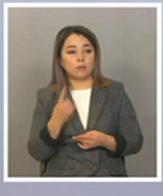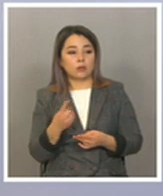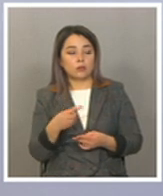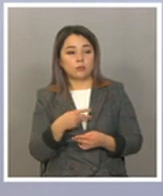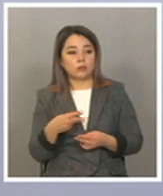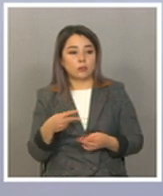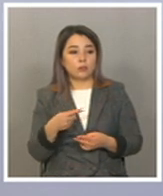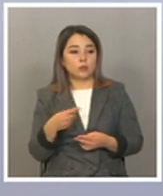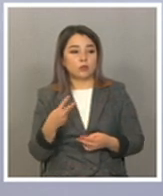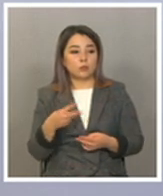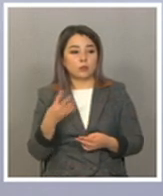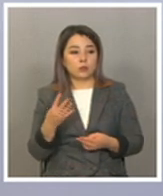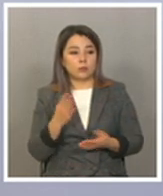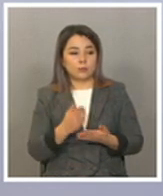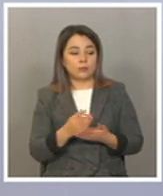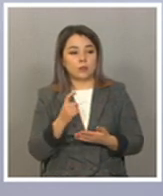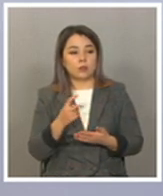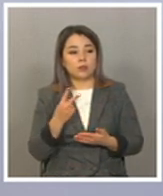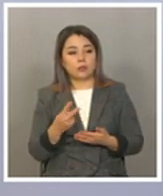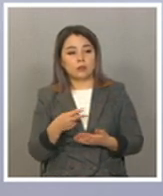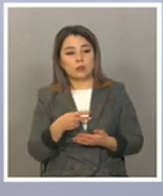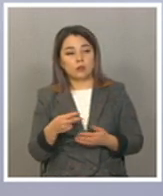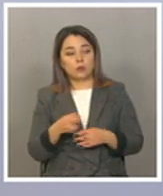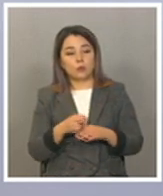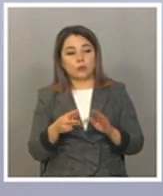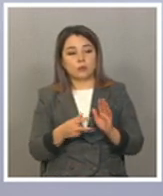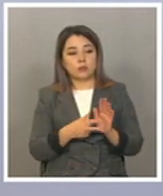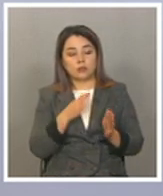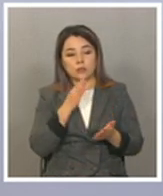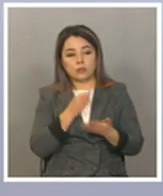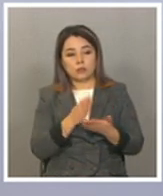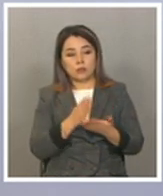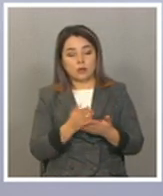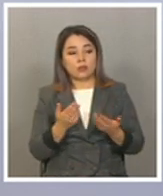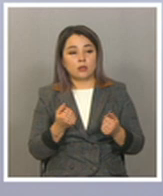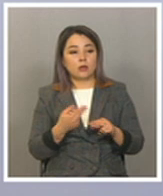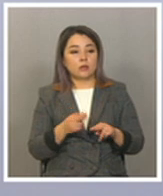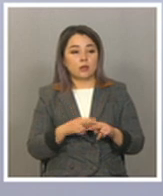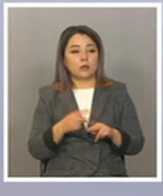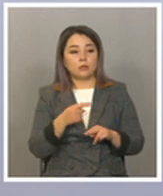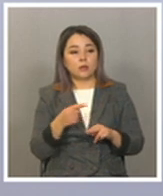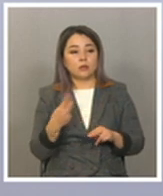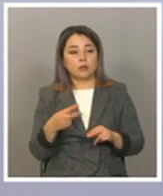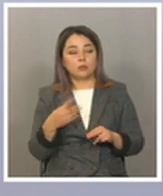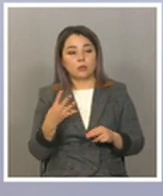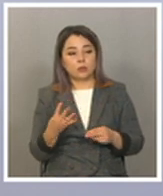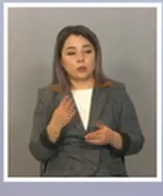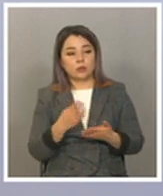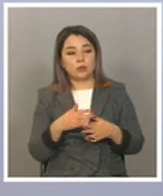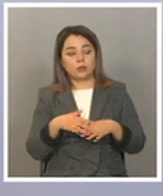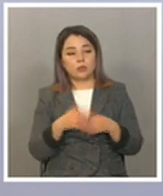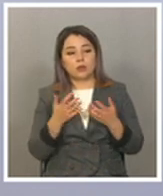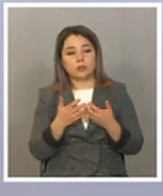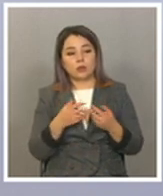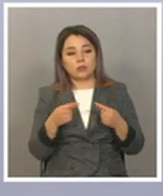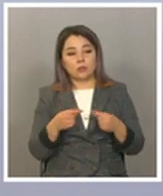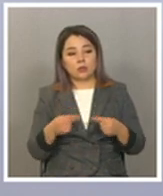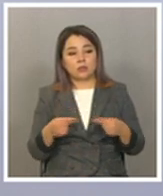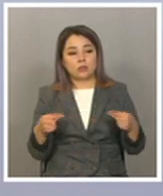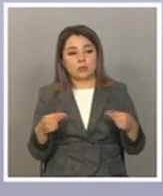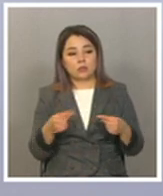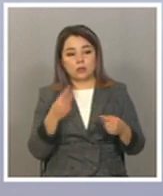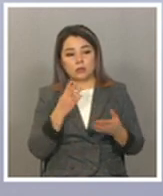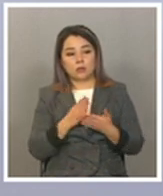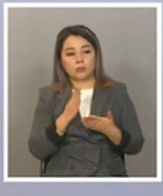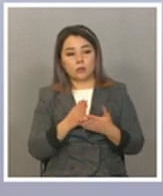минус 24-ке, х2 тең 18-ге. Әрине, минус 24 есеп шартына қайшы.